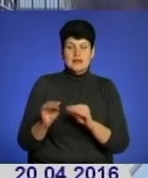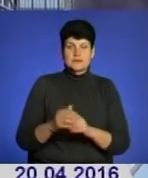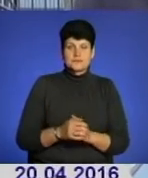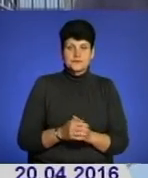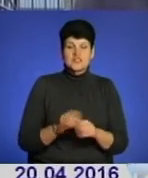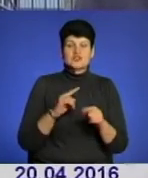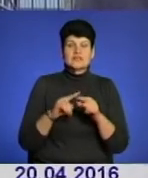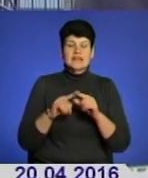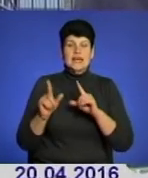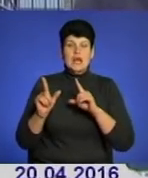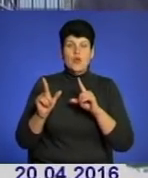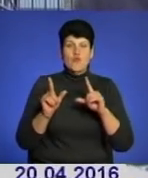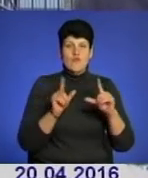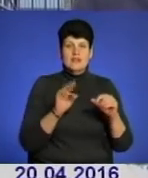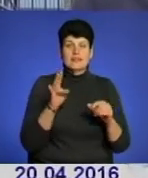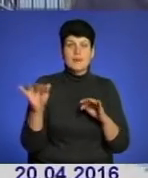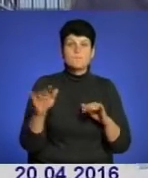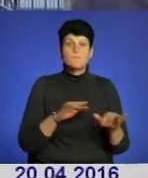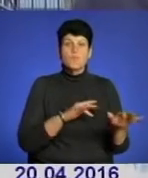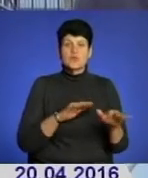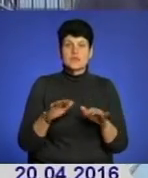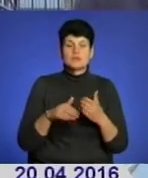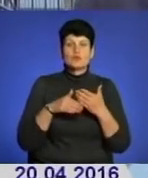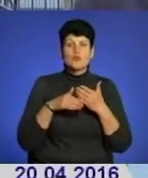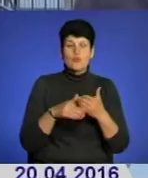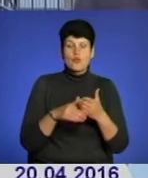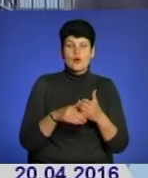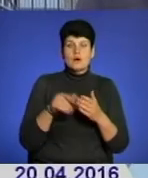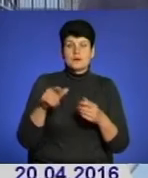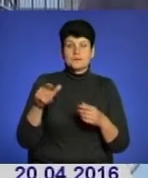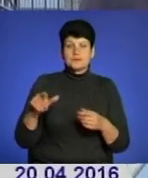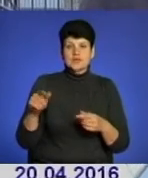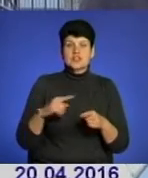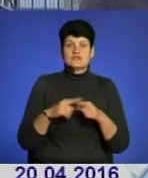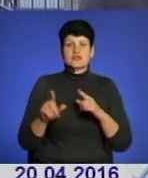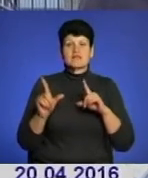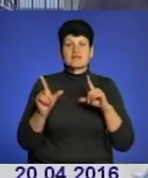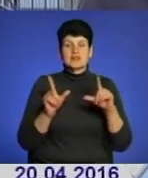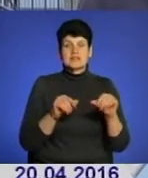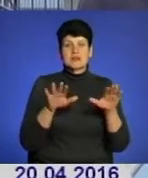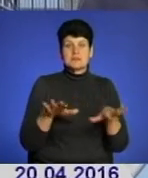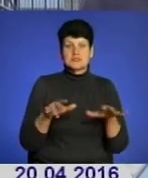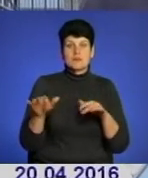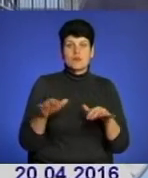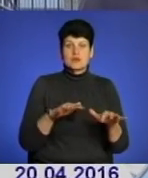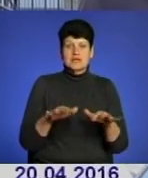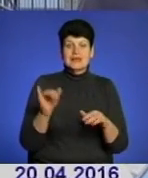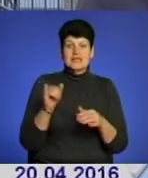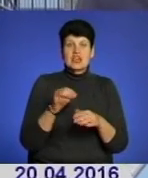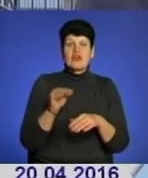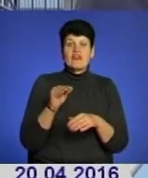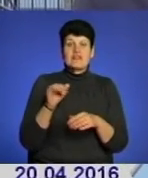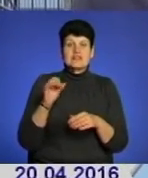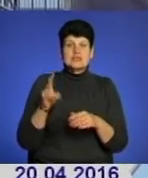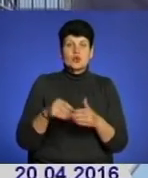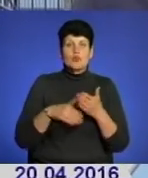Швидке реагування на події, допомога потерпілим, швидкий виїзд на місце події і фіксація, допомога